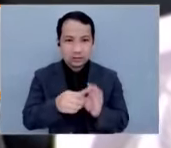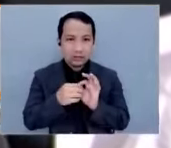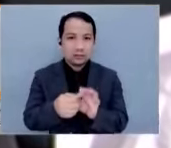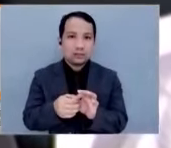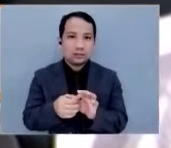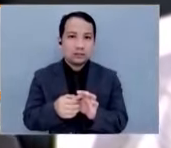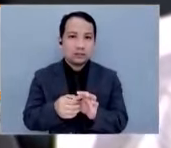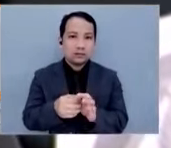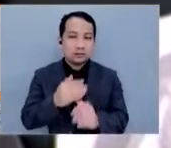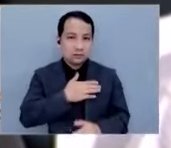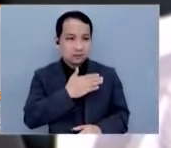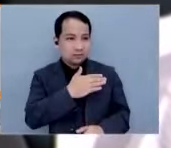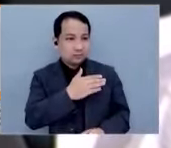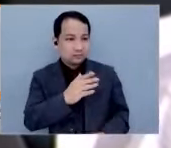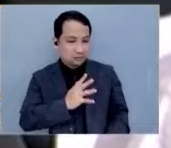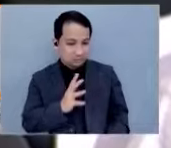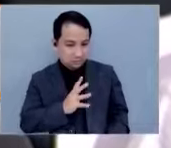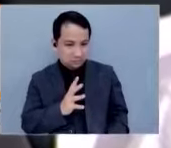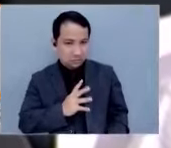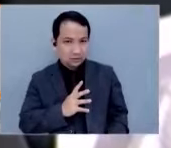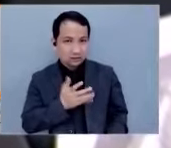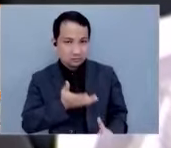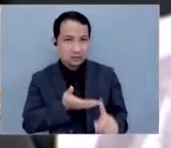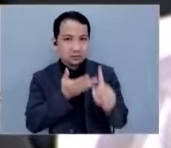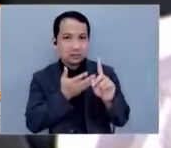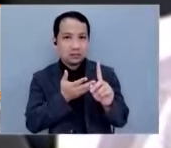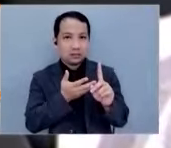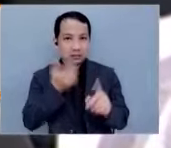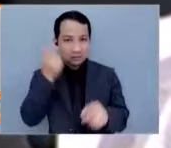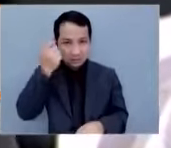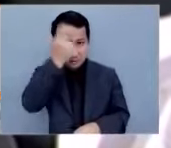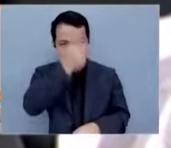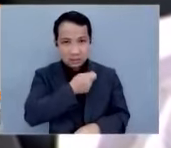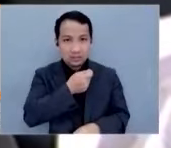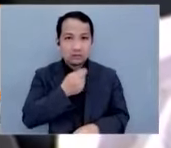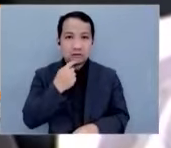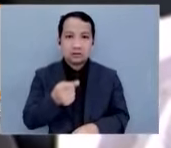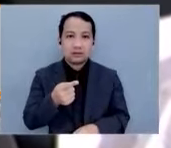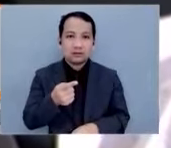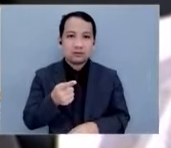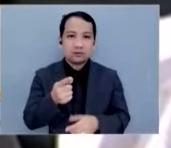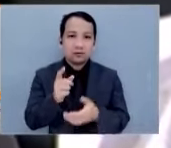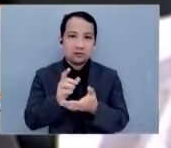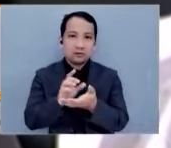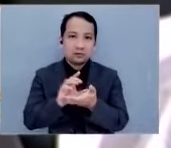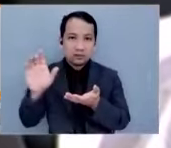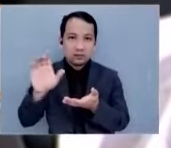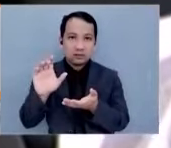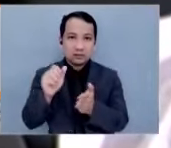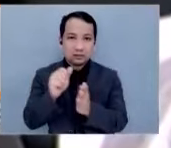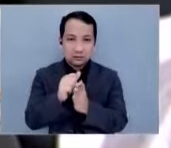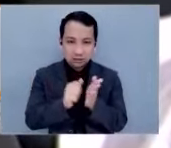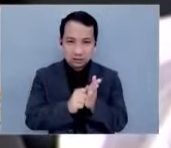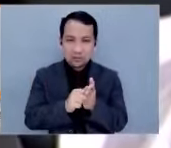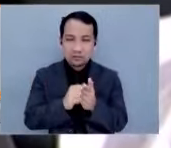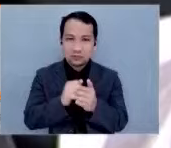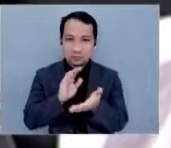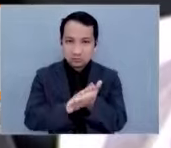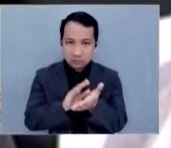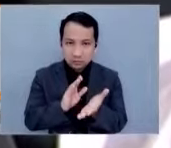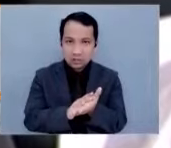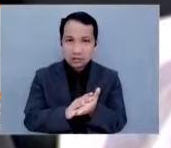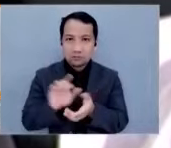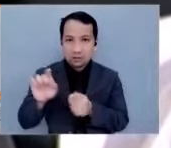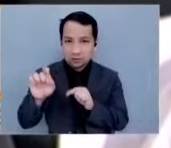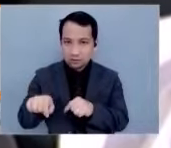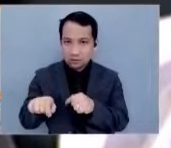kapitapitagang gentleman na nag-graduate sa isang prestigyosong academy? Yan ba ang